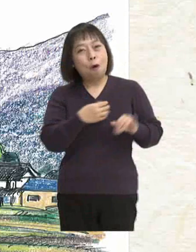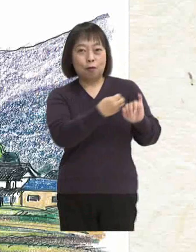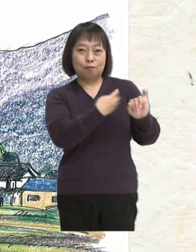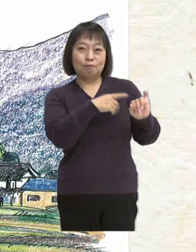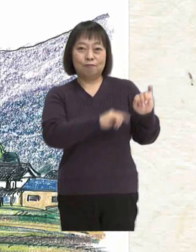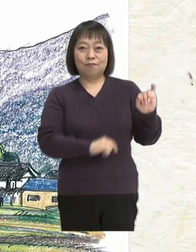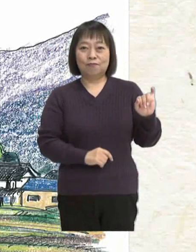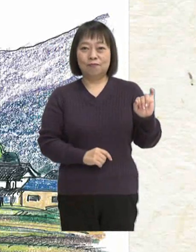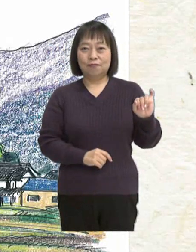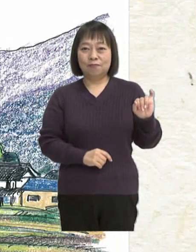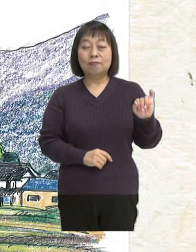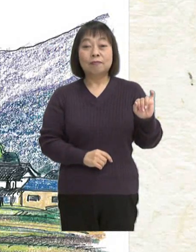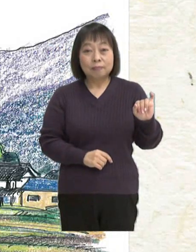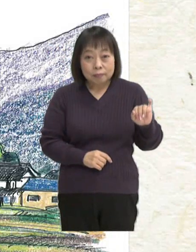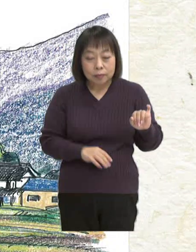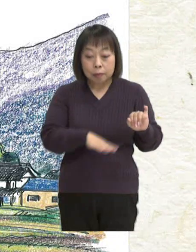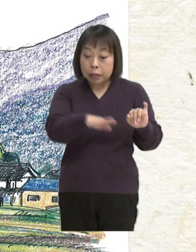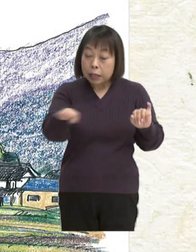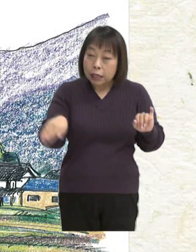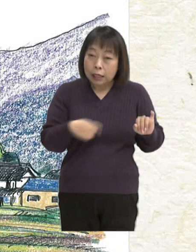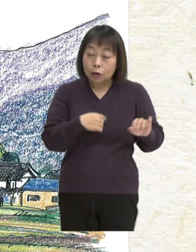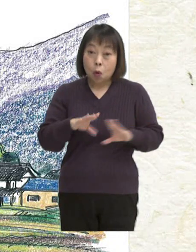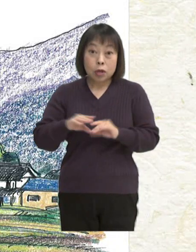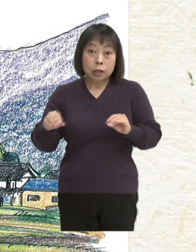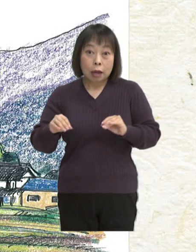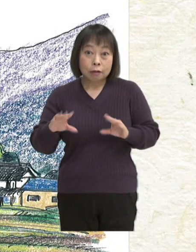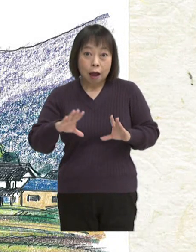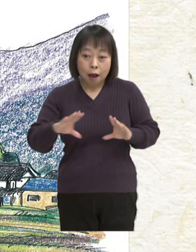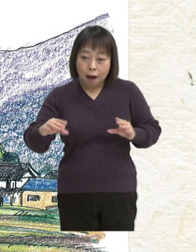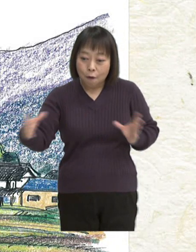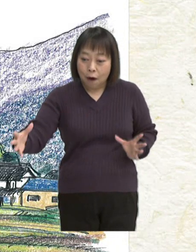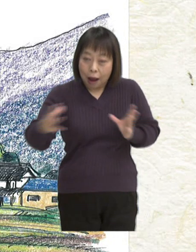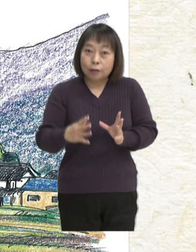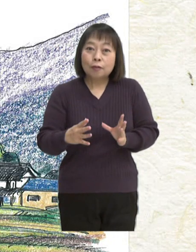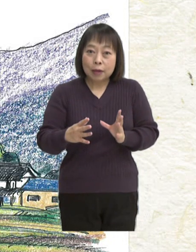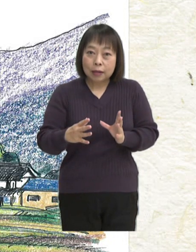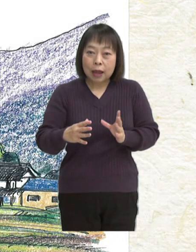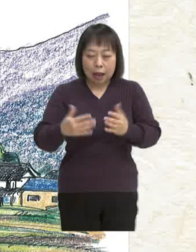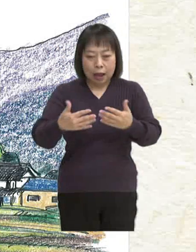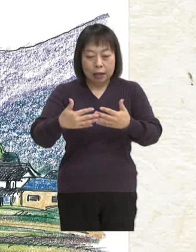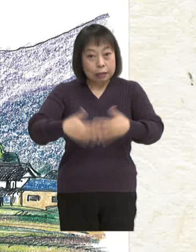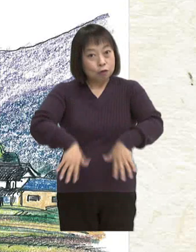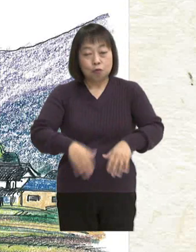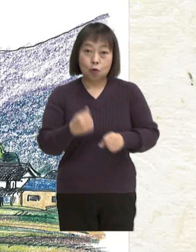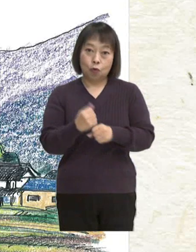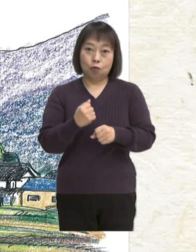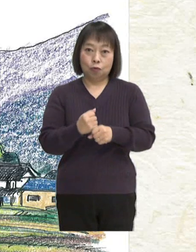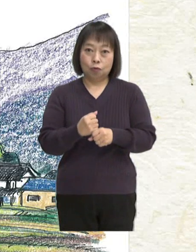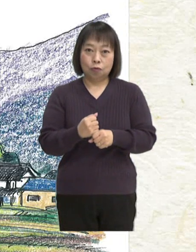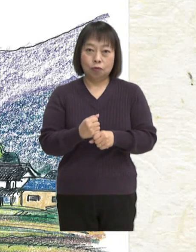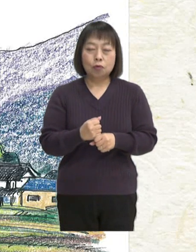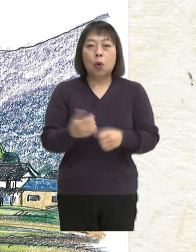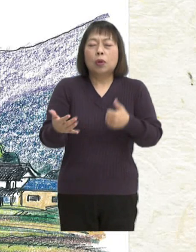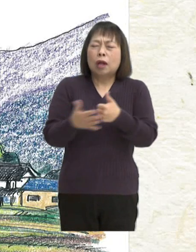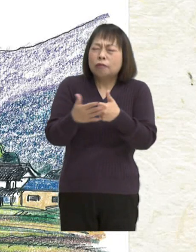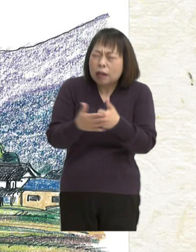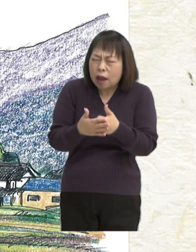みんなの善意を集めて仕組みにすることで助けてと言いやすい環境が作れた